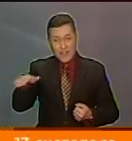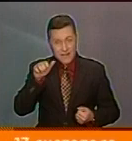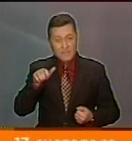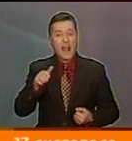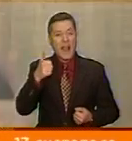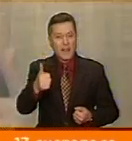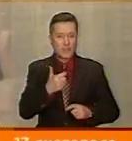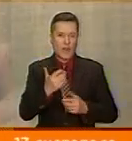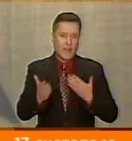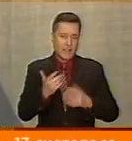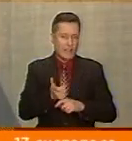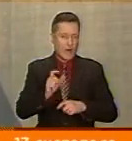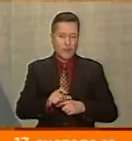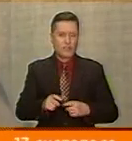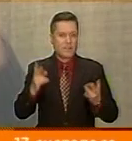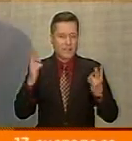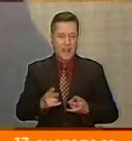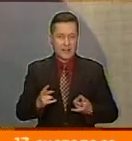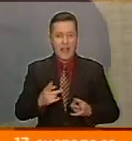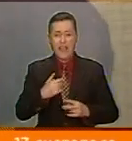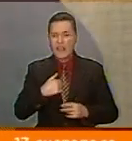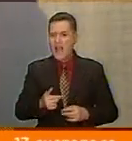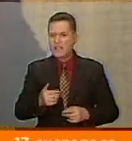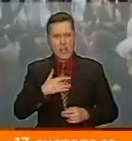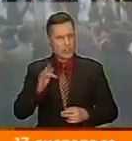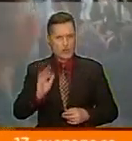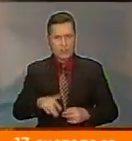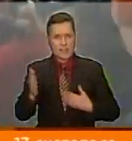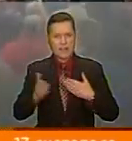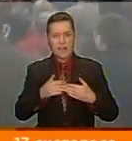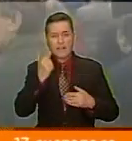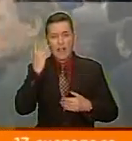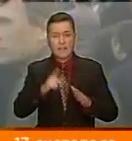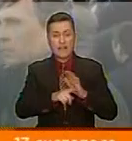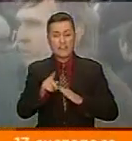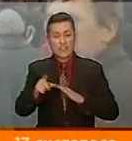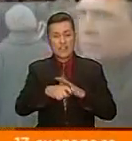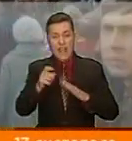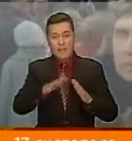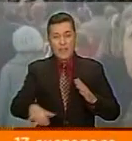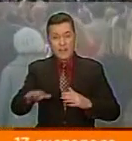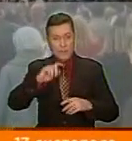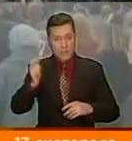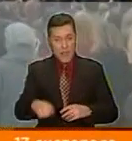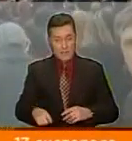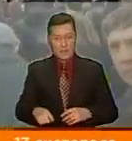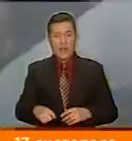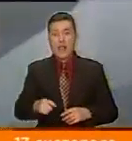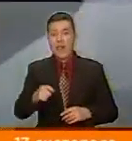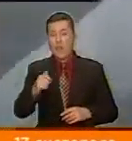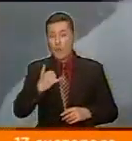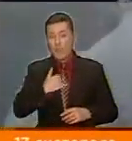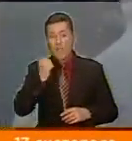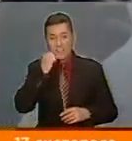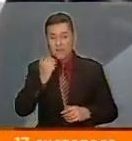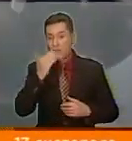если Очень надо Я вообще за жёсткие санкции когда начался Донбасс и меня спросили в Москве про санкции я сказал Я бы